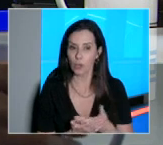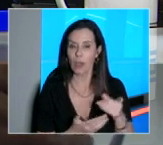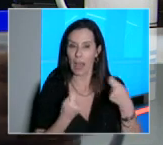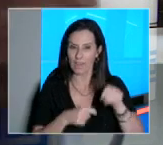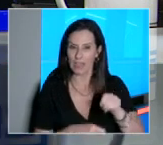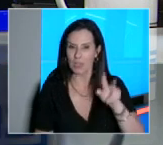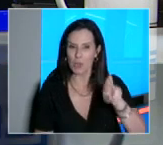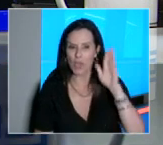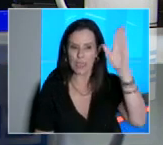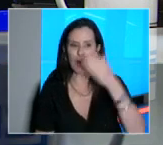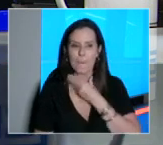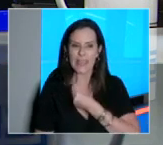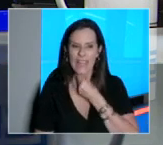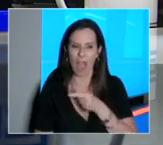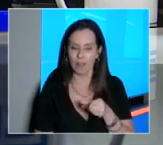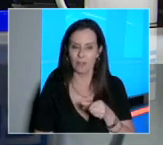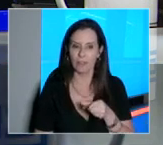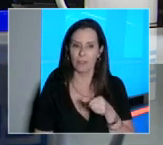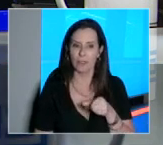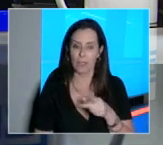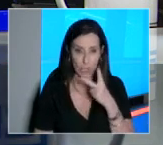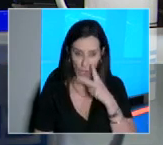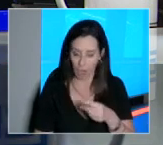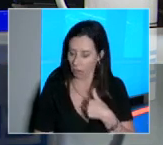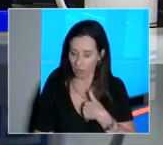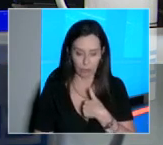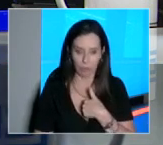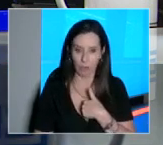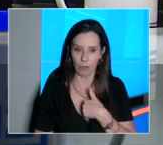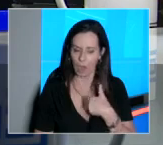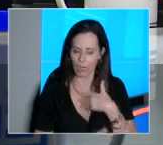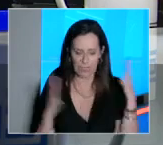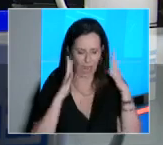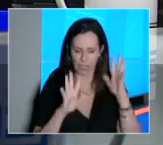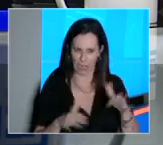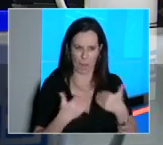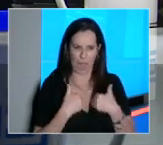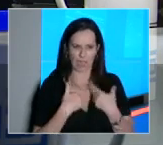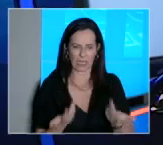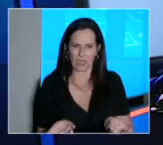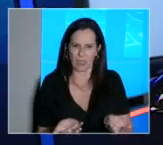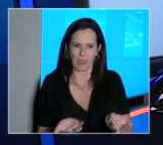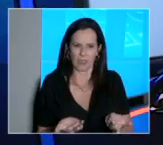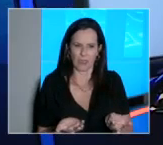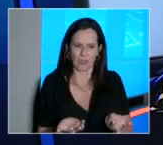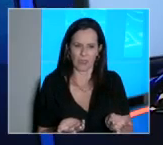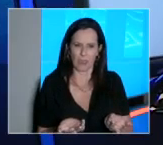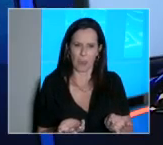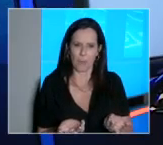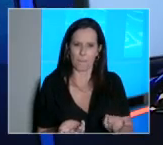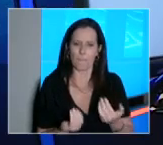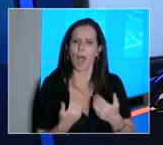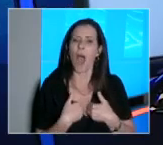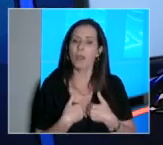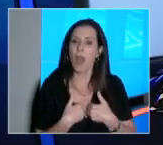תמנו שטה, זה, שראיתי את זה, אני הזדעדעתי. גם אני. זה כאילו,